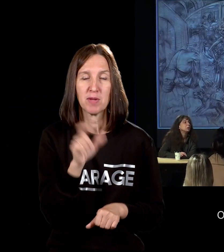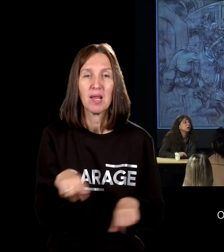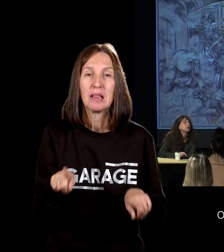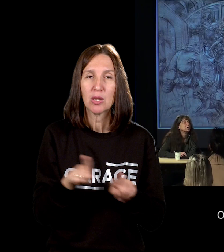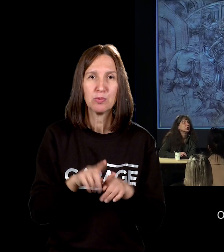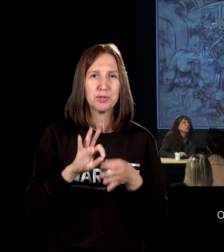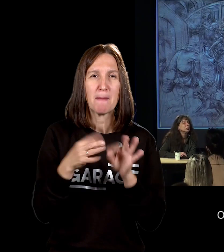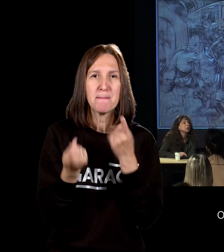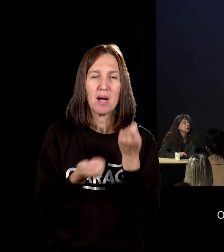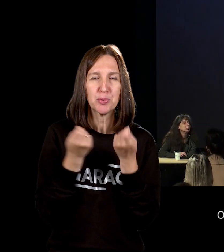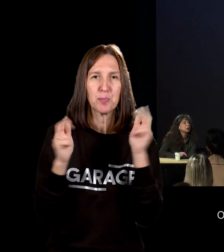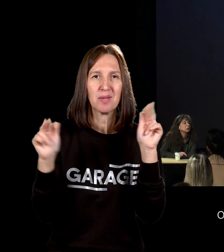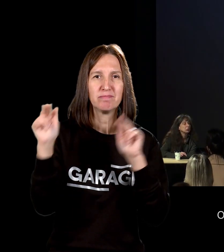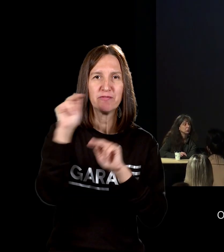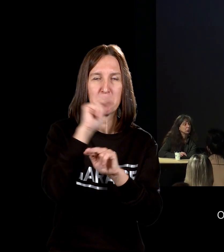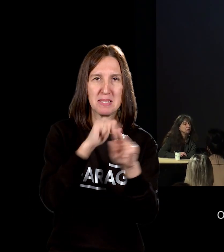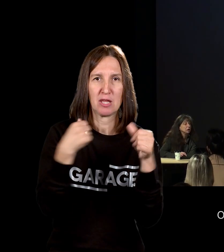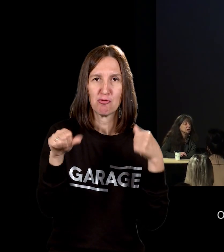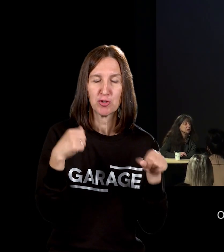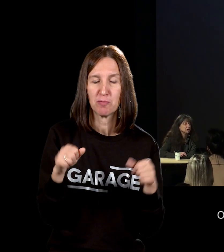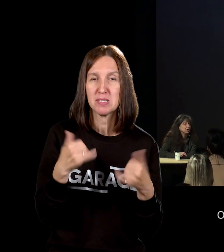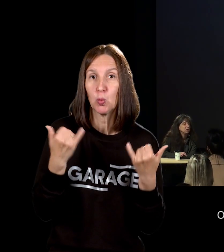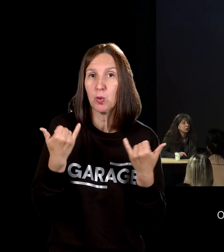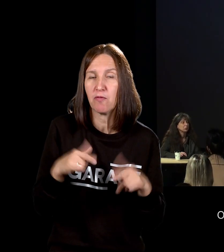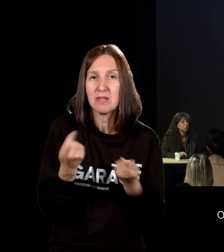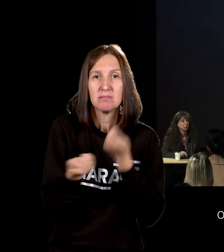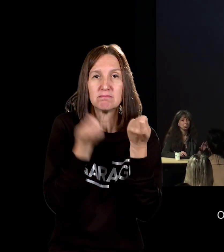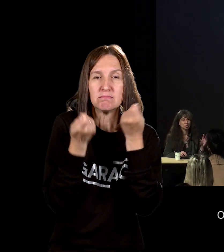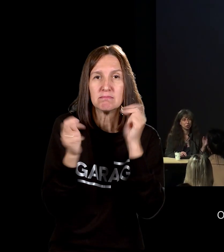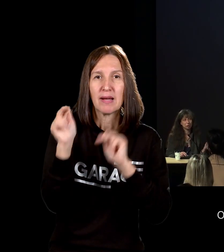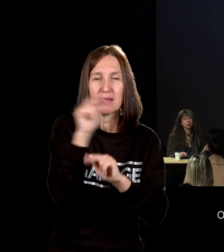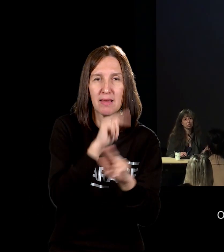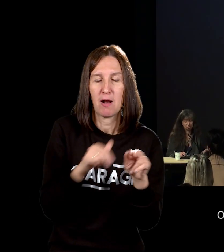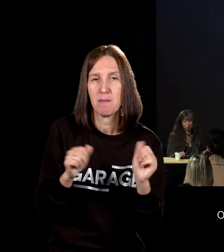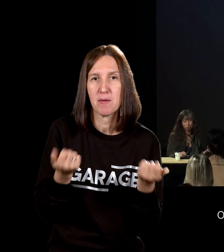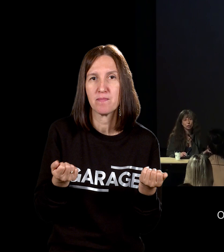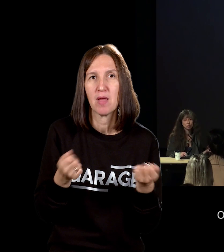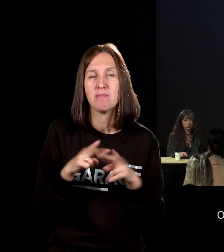подробно расписанная живопись с удивительными деталями, как бы, которые можно,